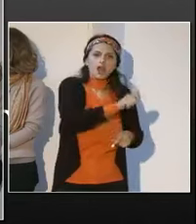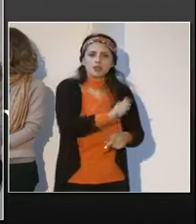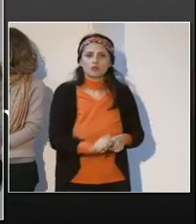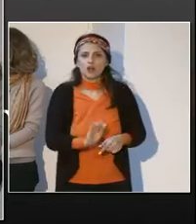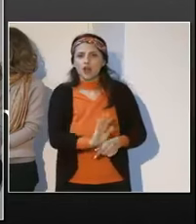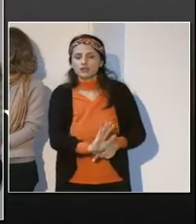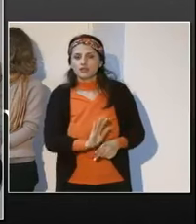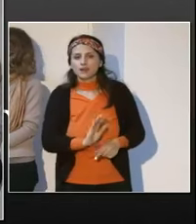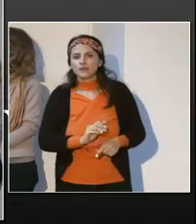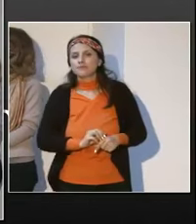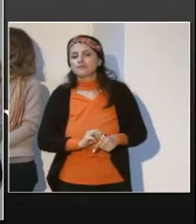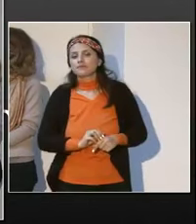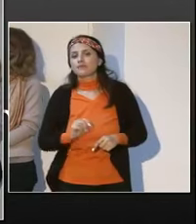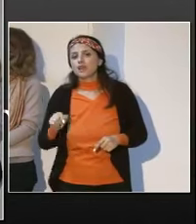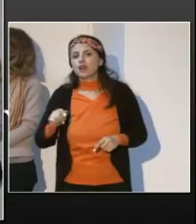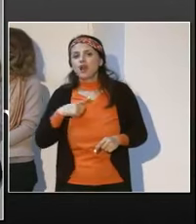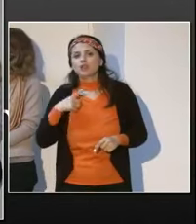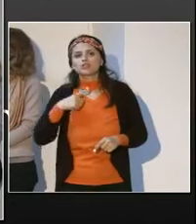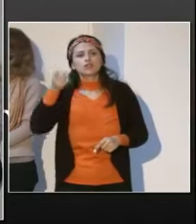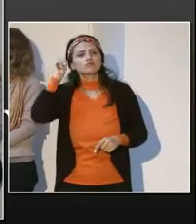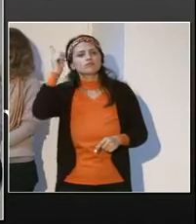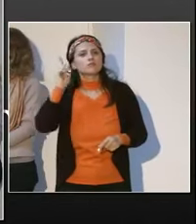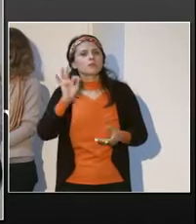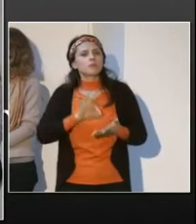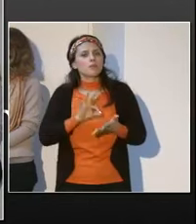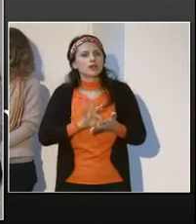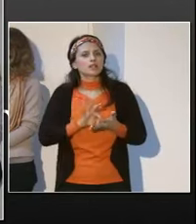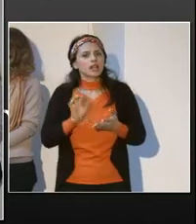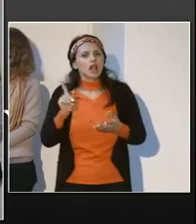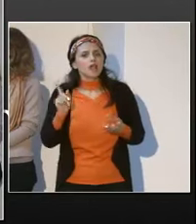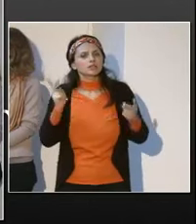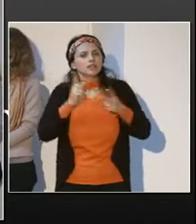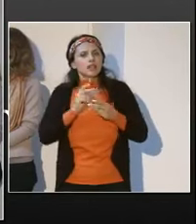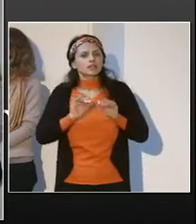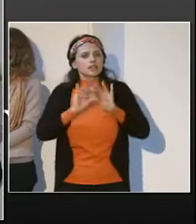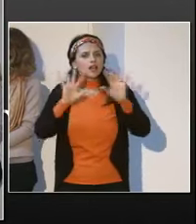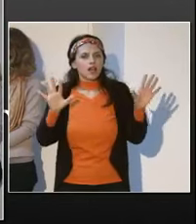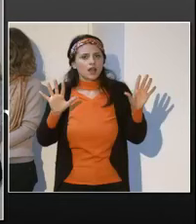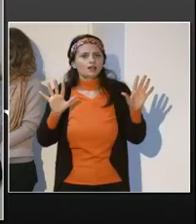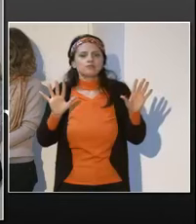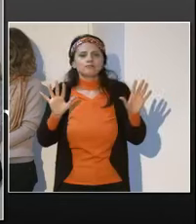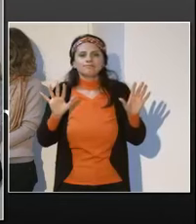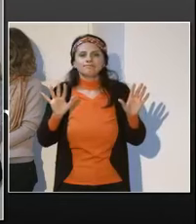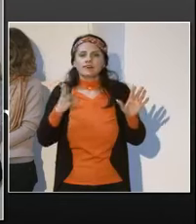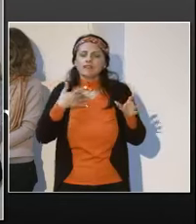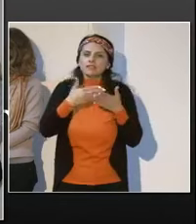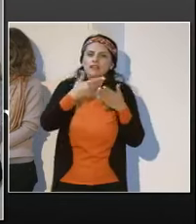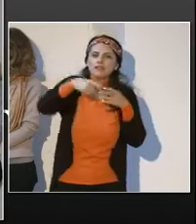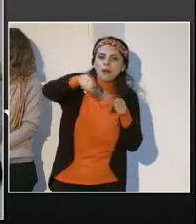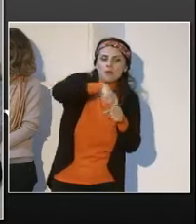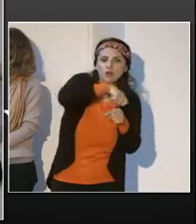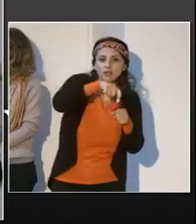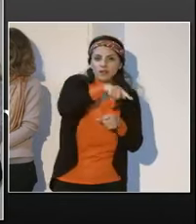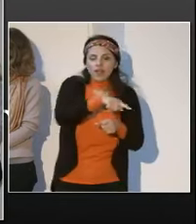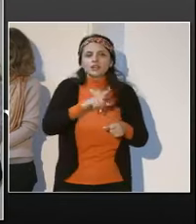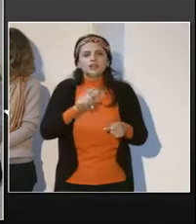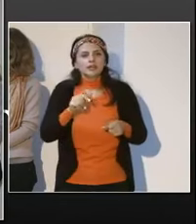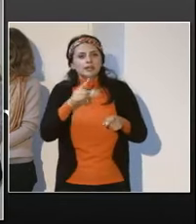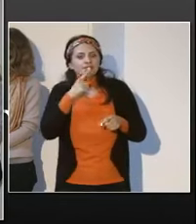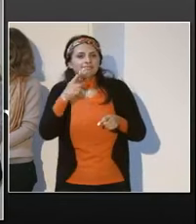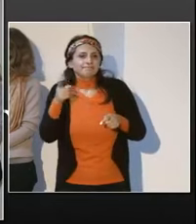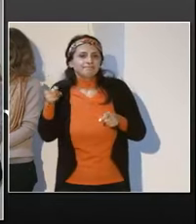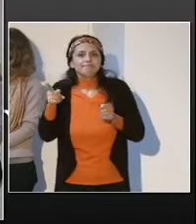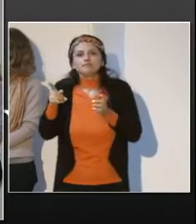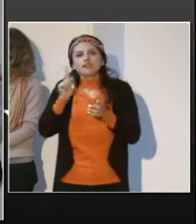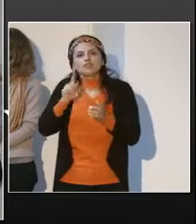erau lucrurile pe care la acel moment înțelegând termenul limita tull acestui mandat și